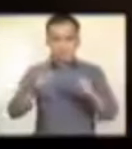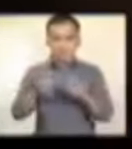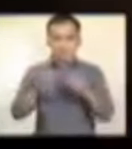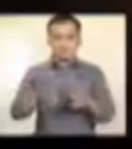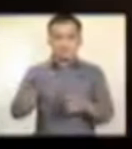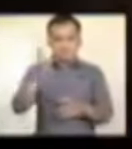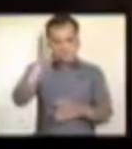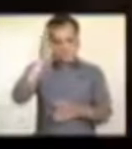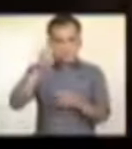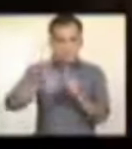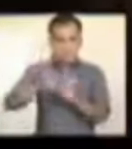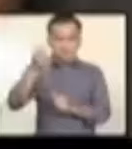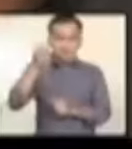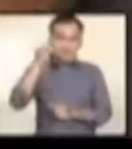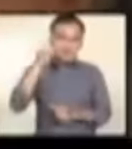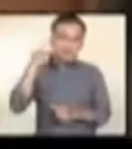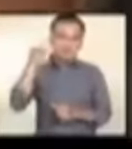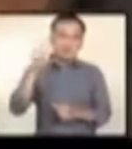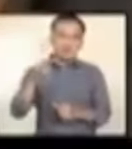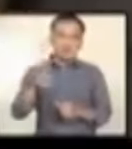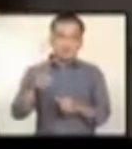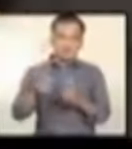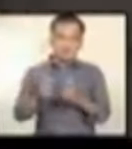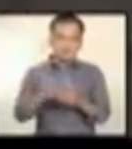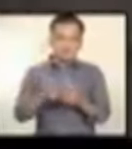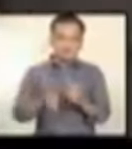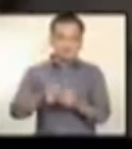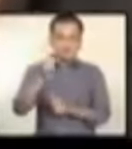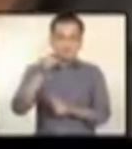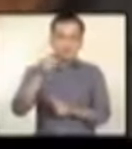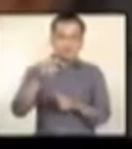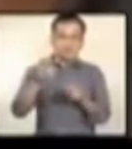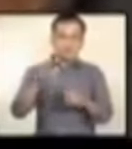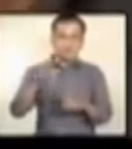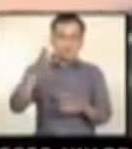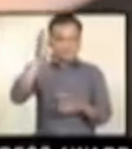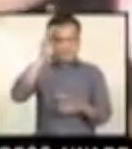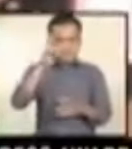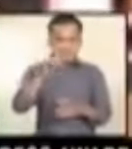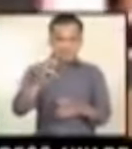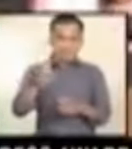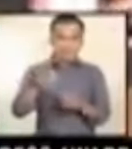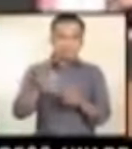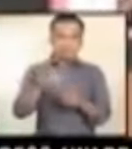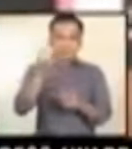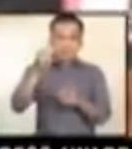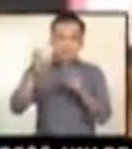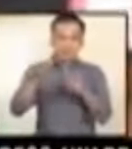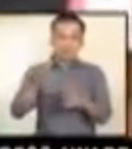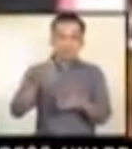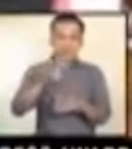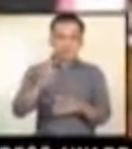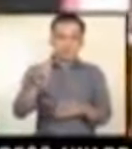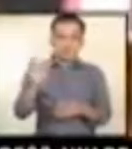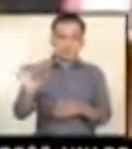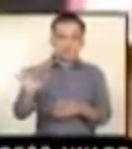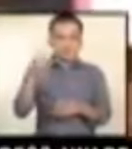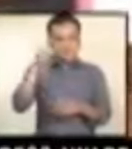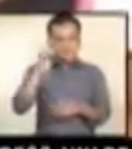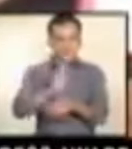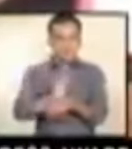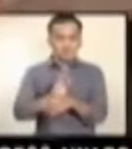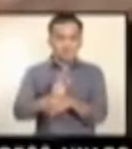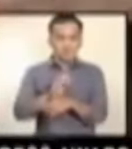sa pagkapanalo ni Jacqueline. Nauna nang nanalo si Direk Brillante sa Cannes bilang Best Director noong 2009 para sa